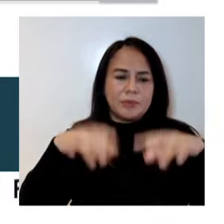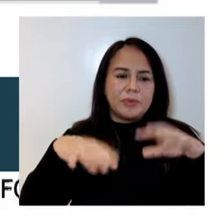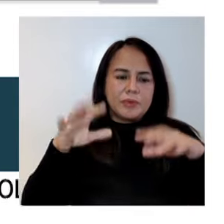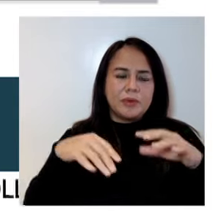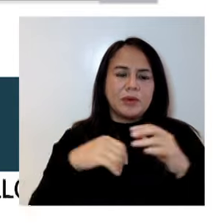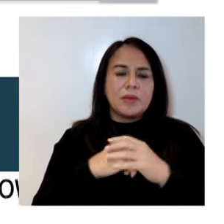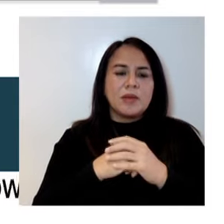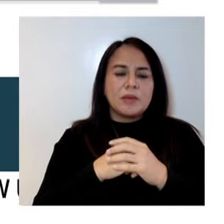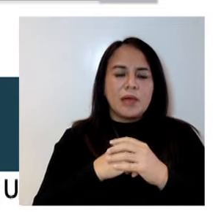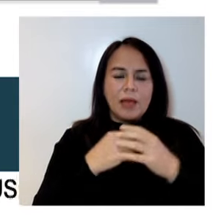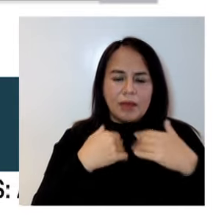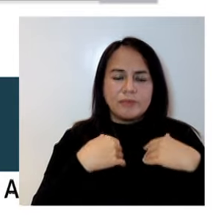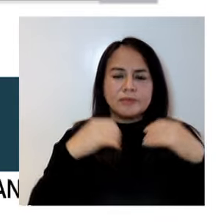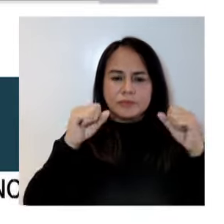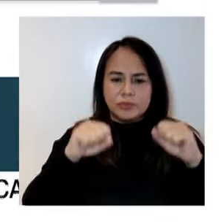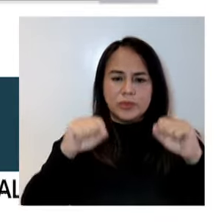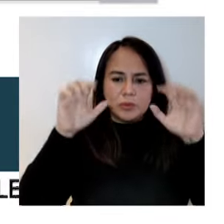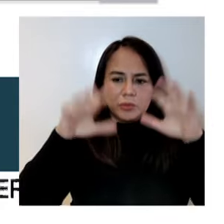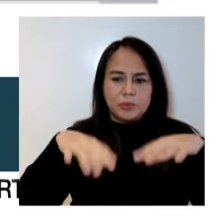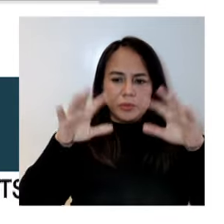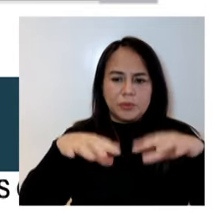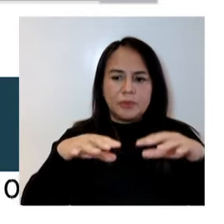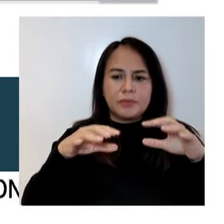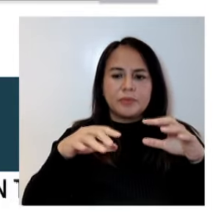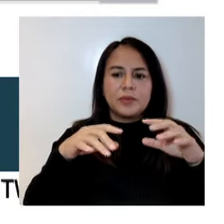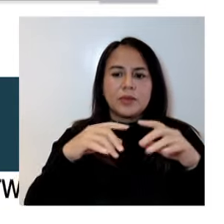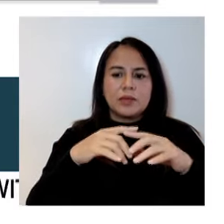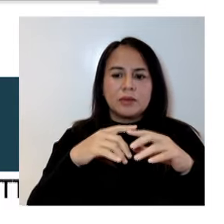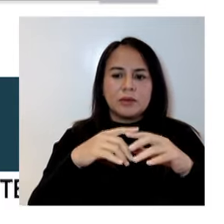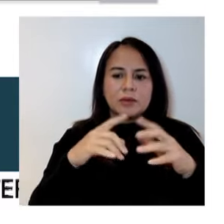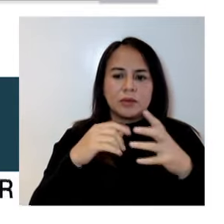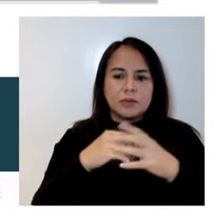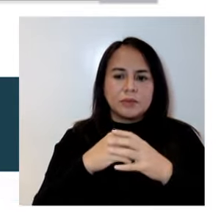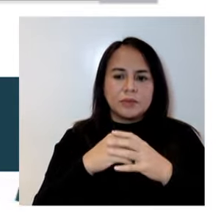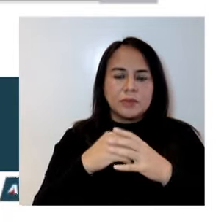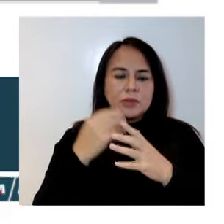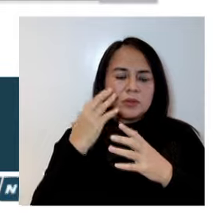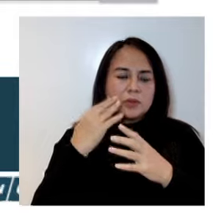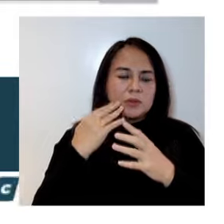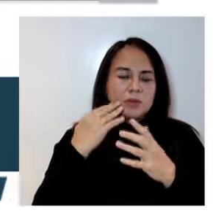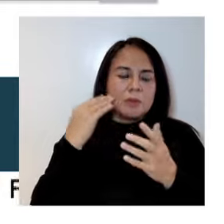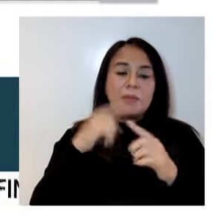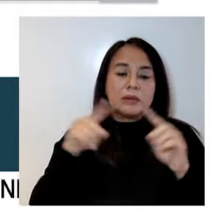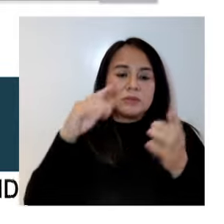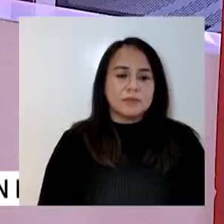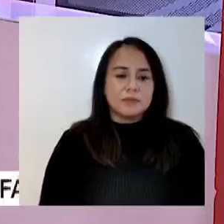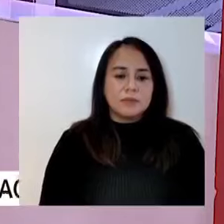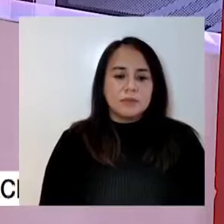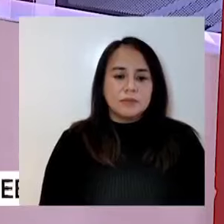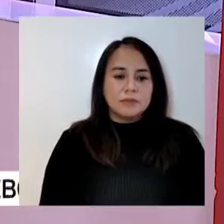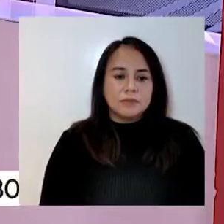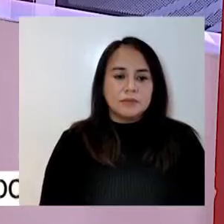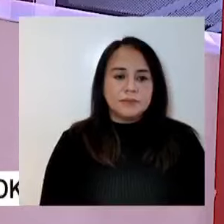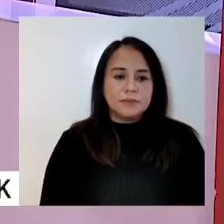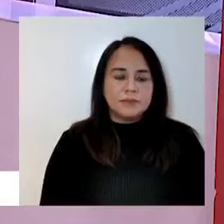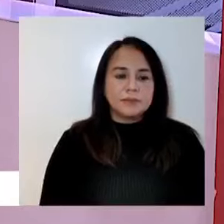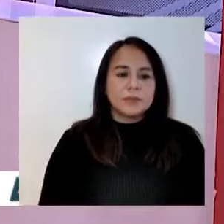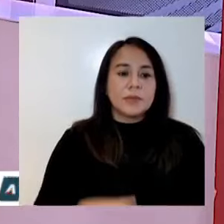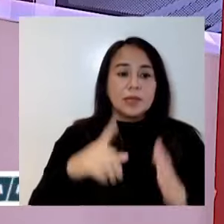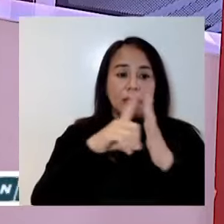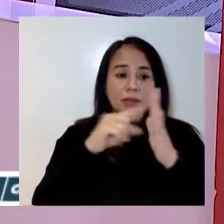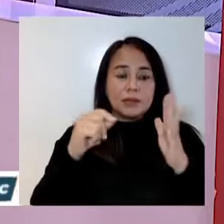o mataas na posibilidad na magkaroon ng malaking kabawasan sa tubig ulan. La Trinidad and